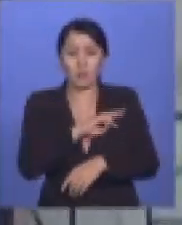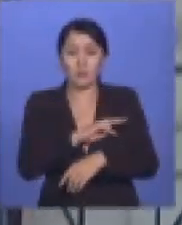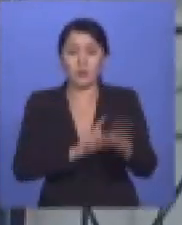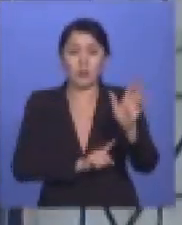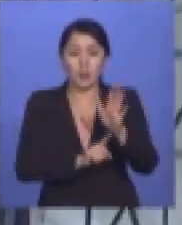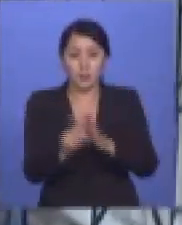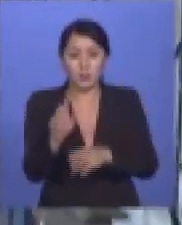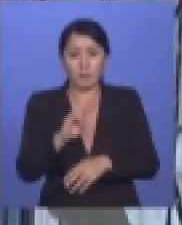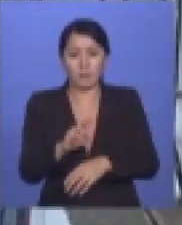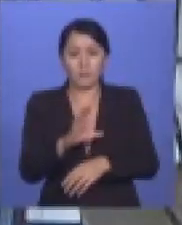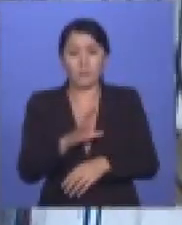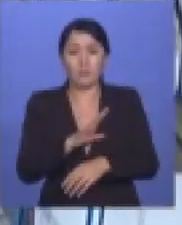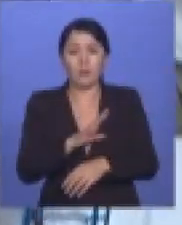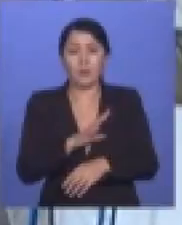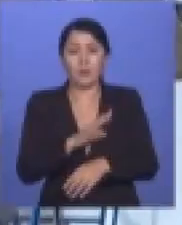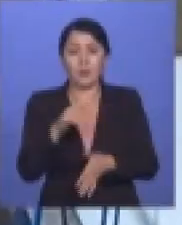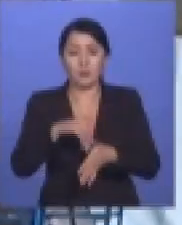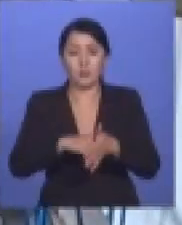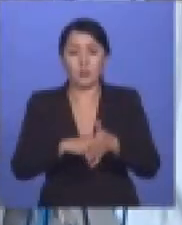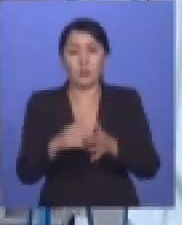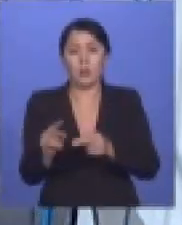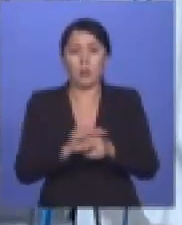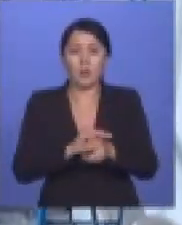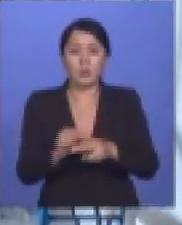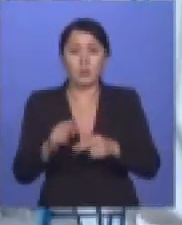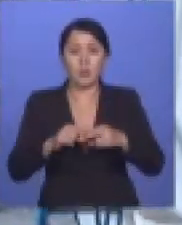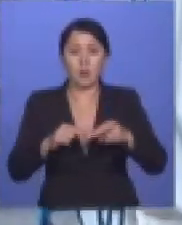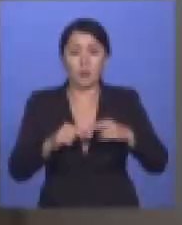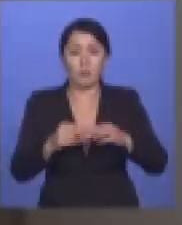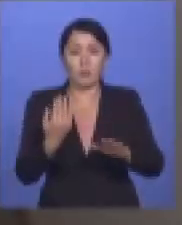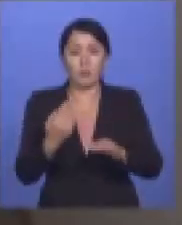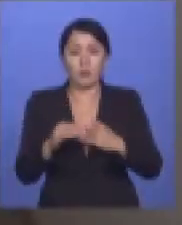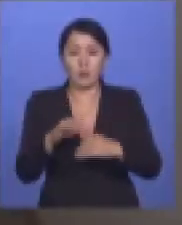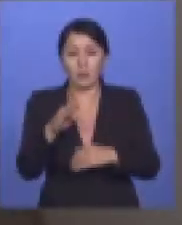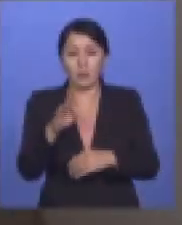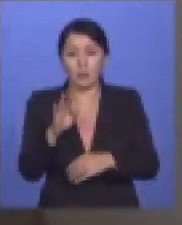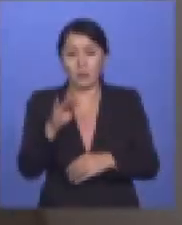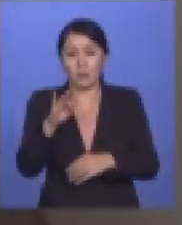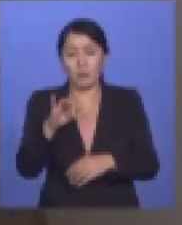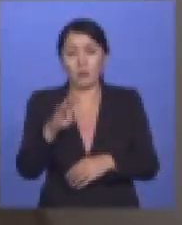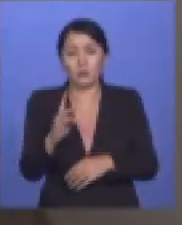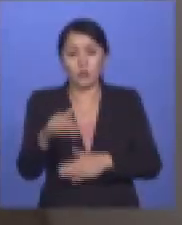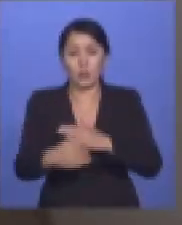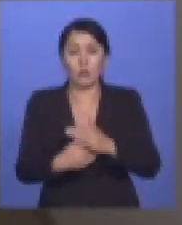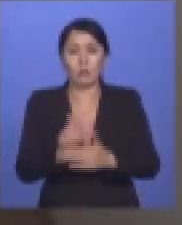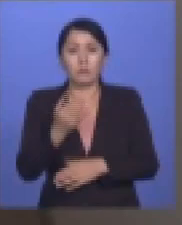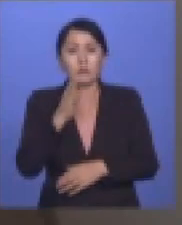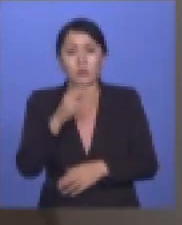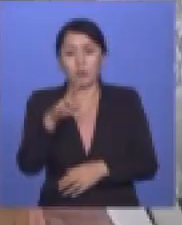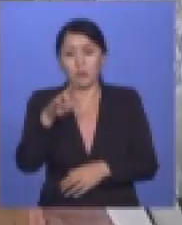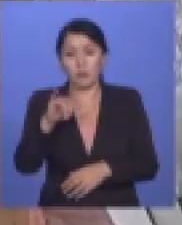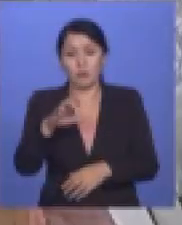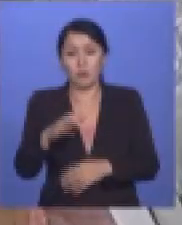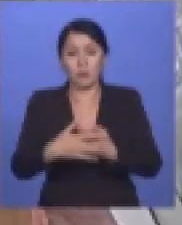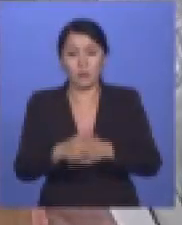жұмыстары қарқынды жүріп жатыр. Енді тек ішкерілеу қалған. Құрылыс өз мәресіне жеткен соң Налобина елді мекенінде заманауи ауылдық клуб